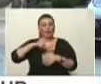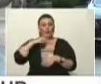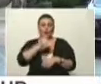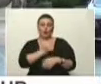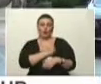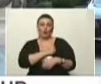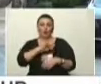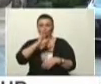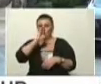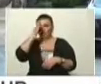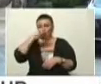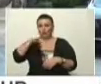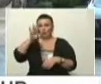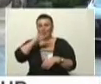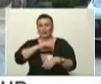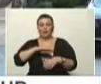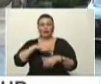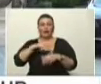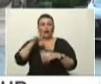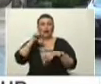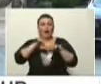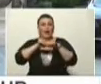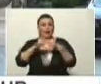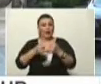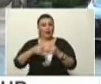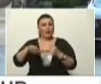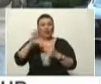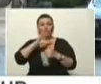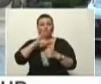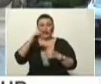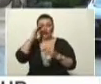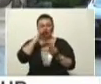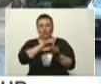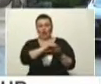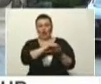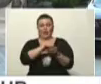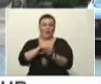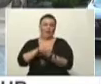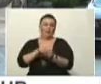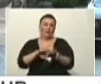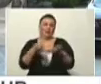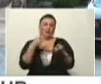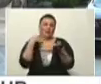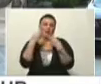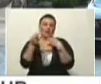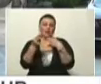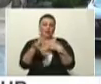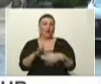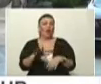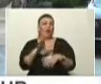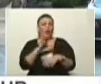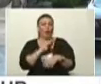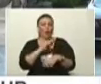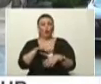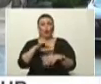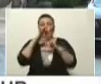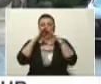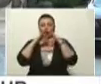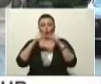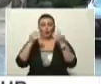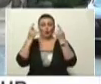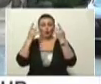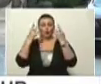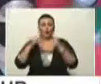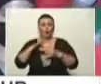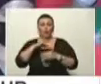ordusu düşmənin belini qırdı, şəhidlərimizin intiqamı alındı. Artıq bütün şəhidlərimizin ruhu bugün